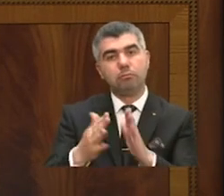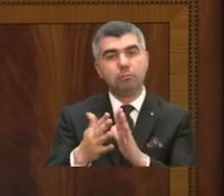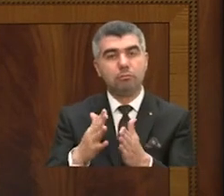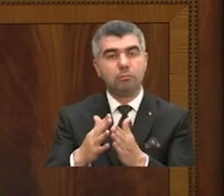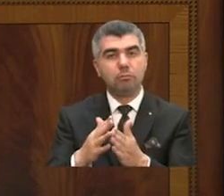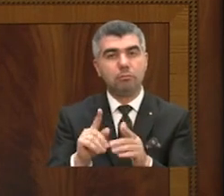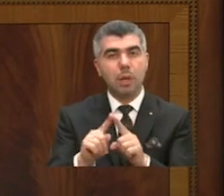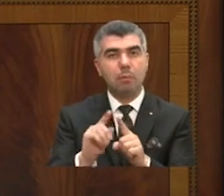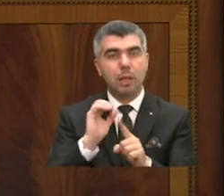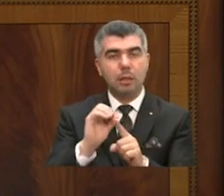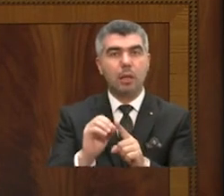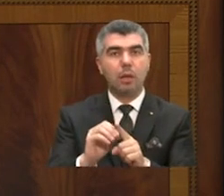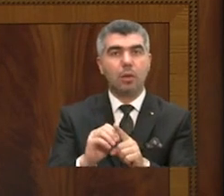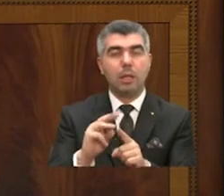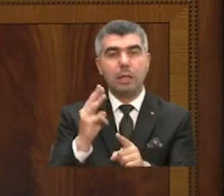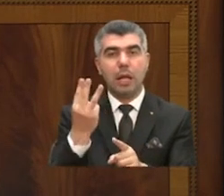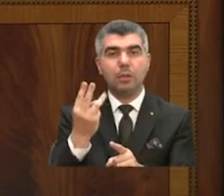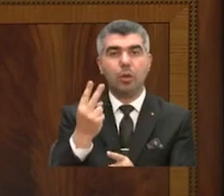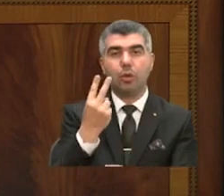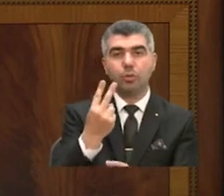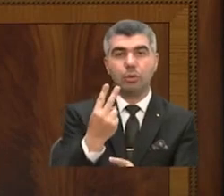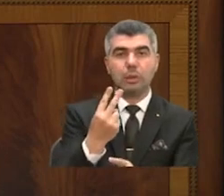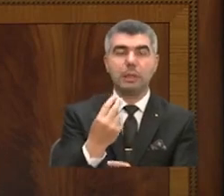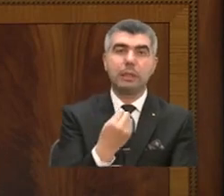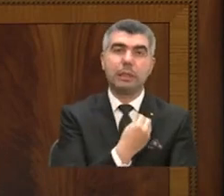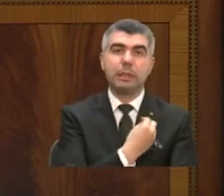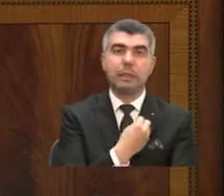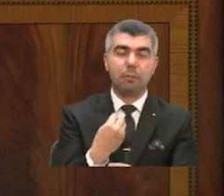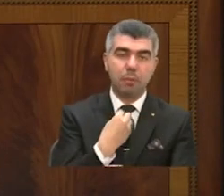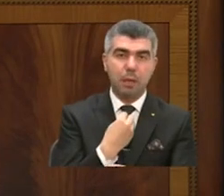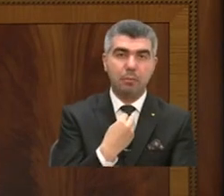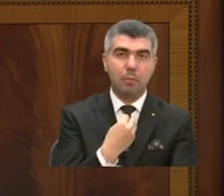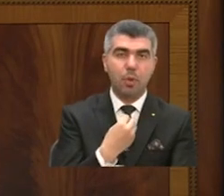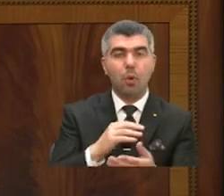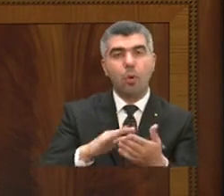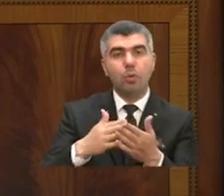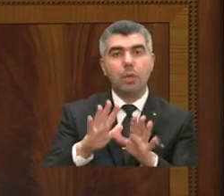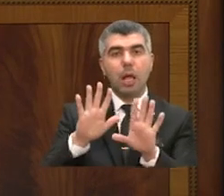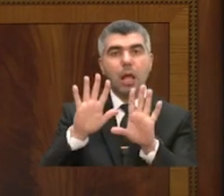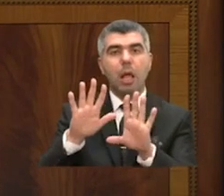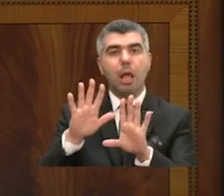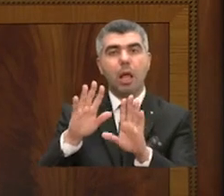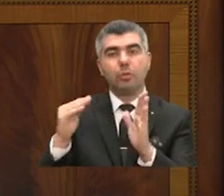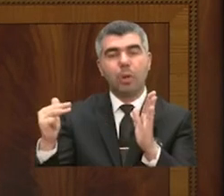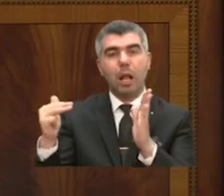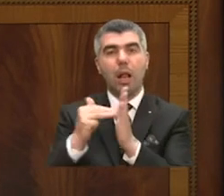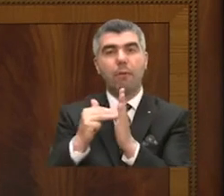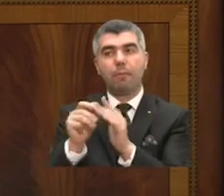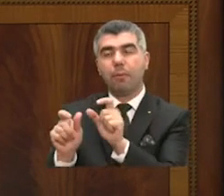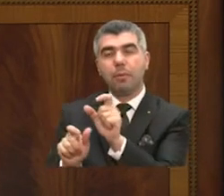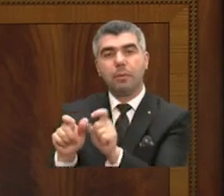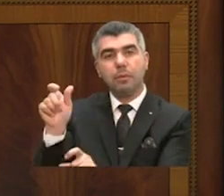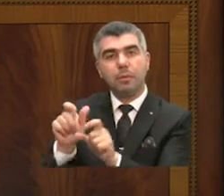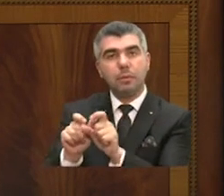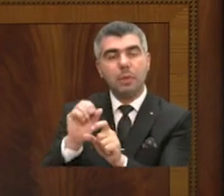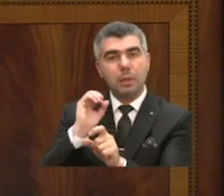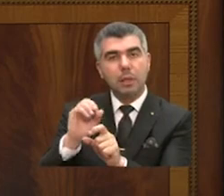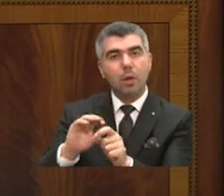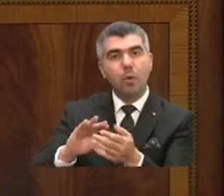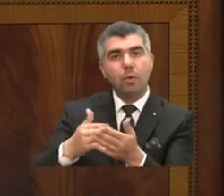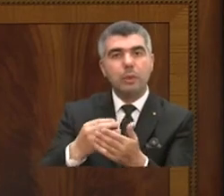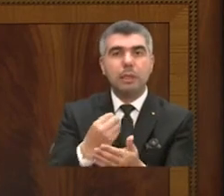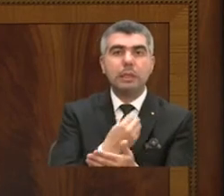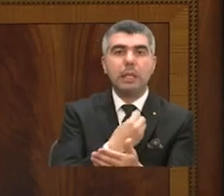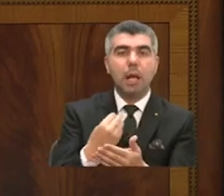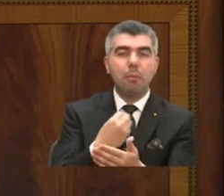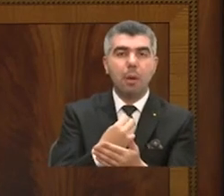التأطير البالغ 23 إطار طبي وشبه طبي لكل 10,000 نسمة، كما تحدد ذلك المنظمة